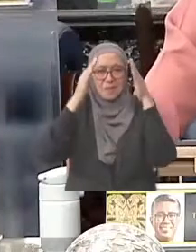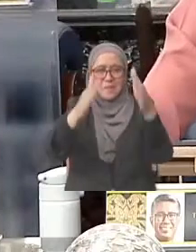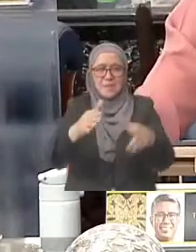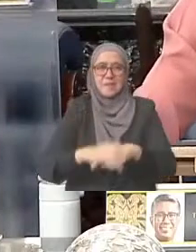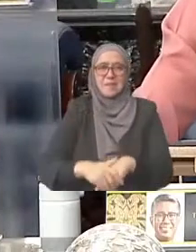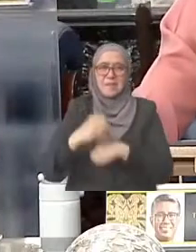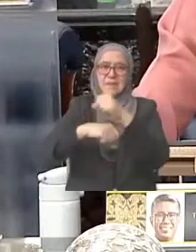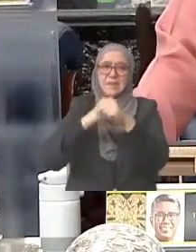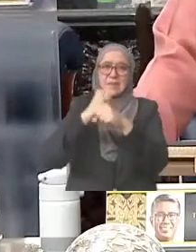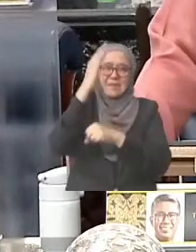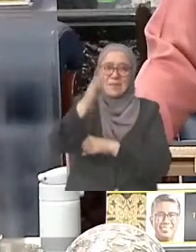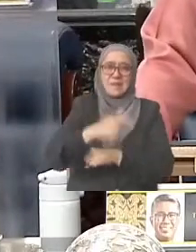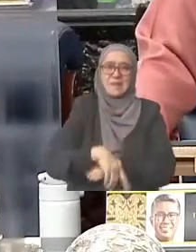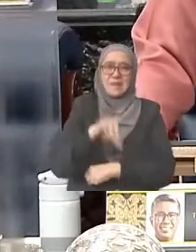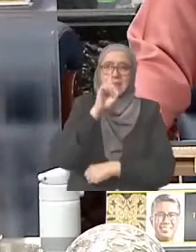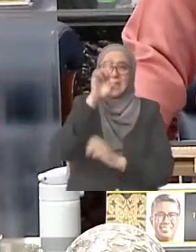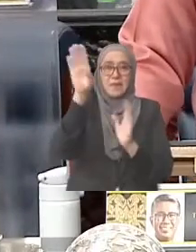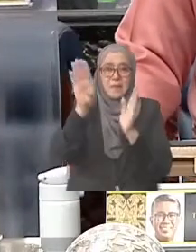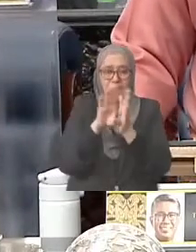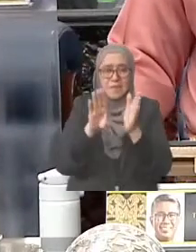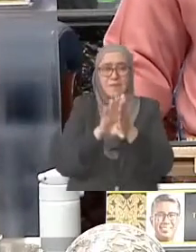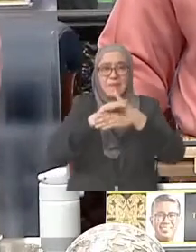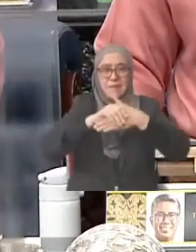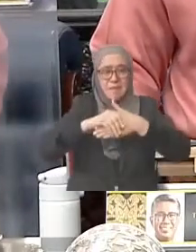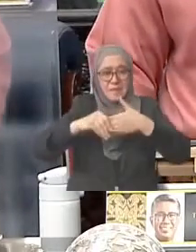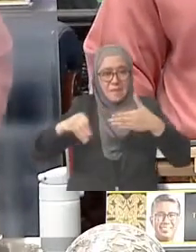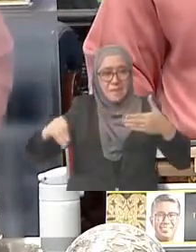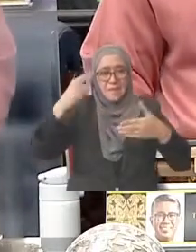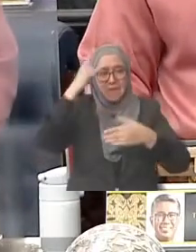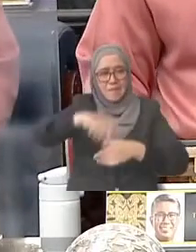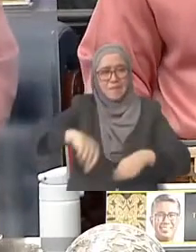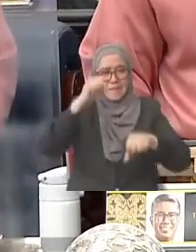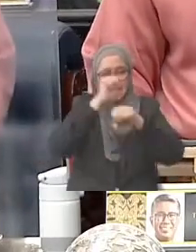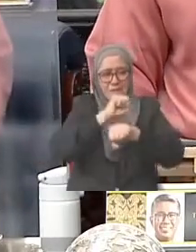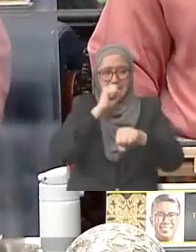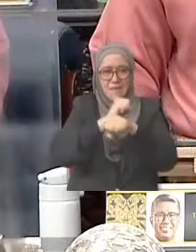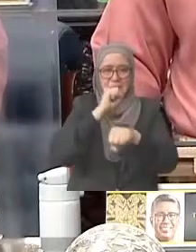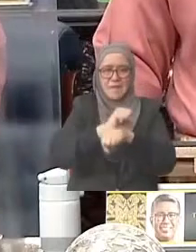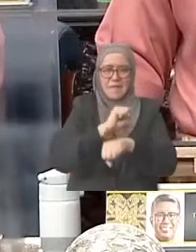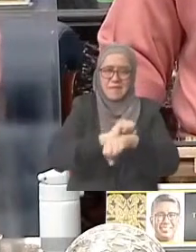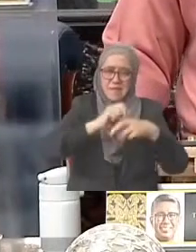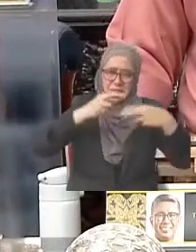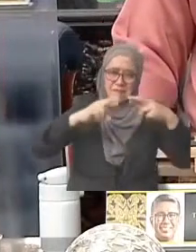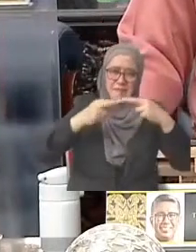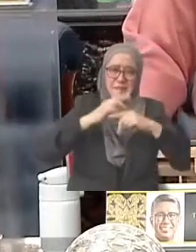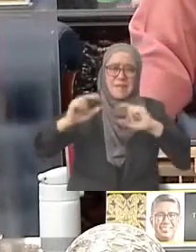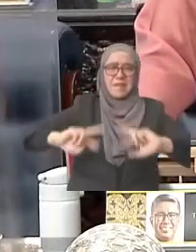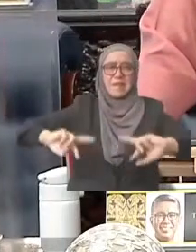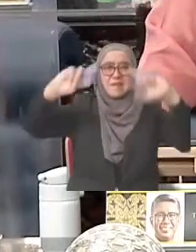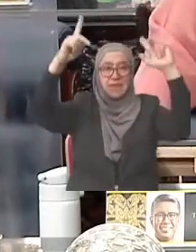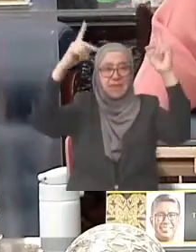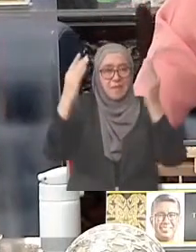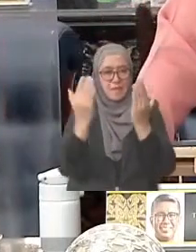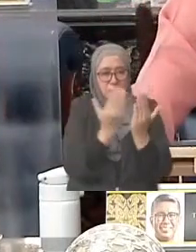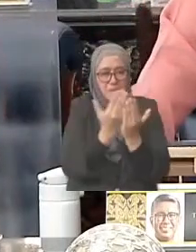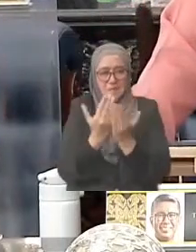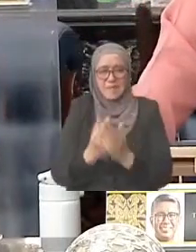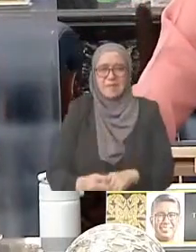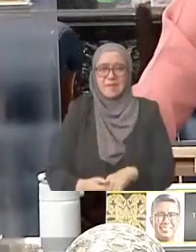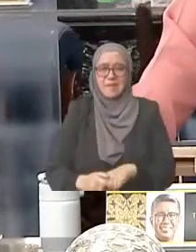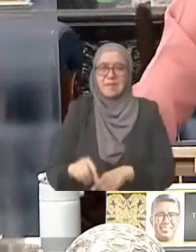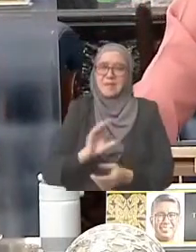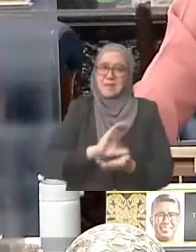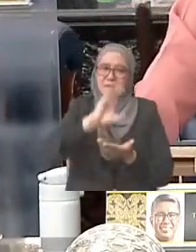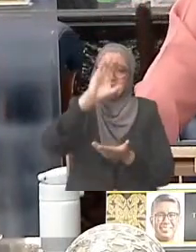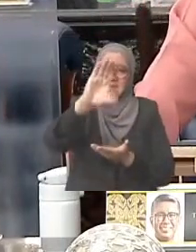satubi lengket disediakan untuk kerja-kerja penyelenggaraan dan pembalikan sekolah runtuhkan ini termasuk